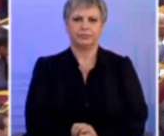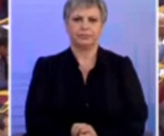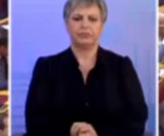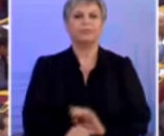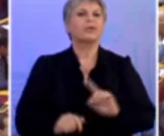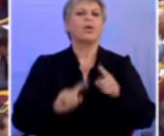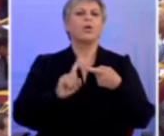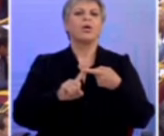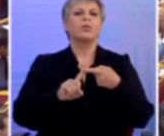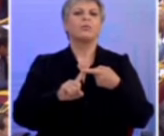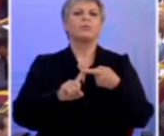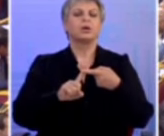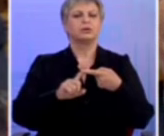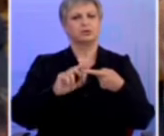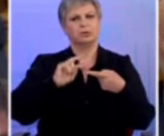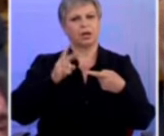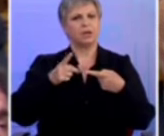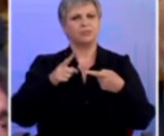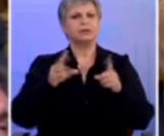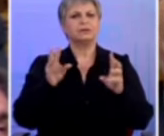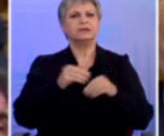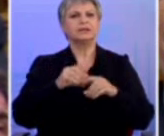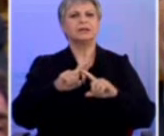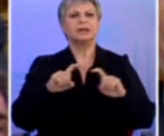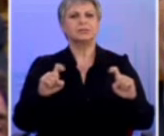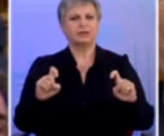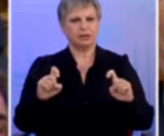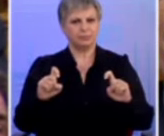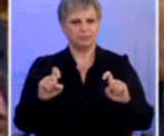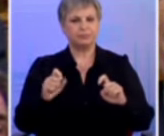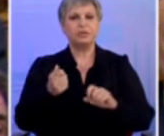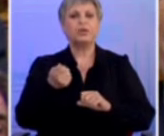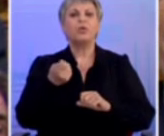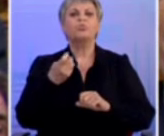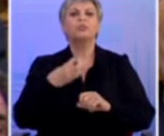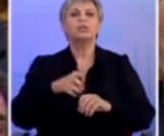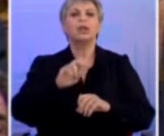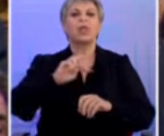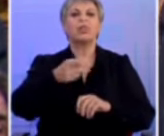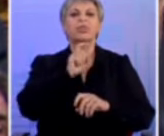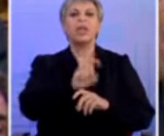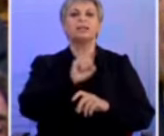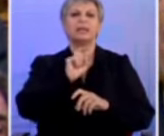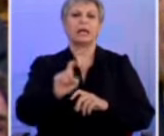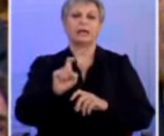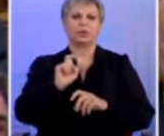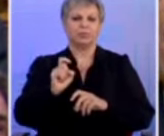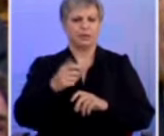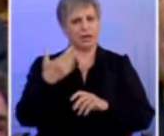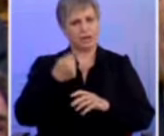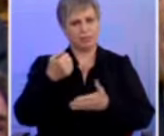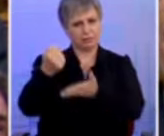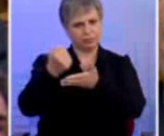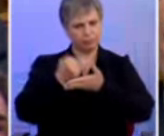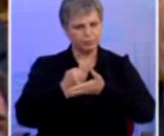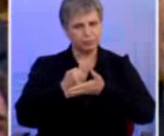Η πρώτη απάντηση έχει να κάνει με το πόσα δισεκατομμύρια φέρνουμε εμείς σε σχέση με τον Μιχάλη Χαρδούβελη.